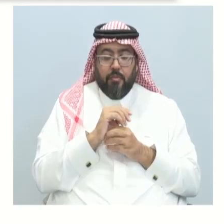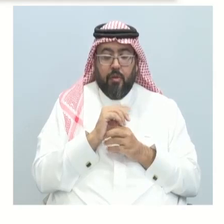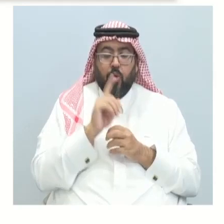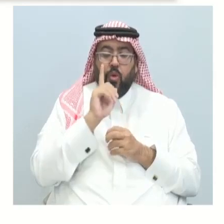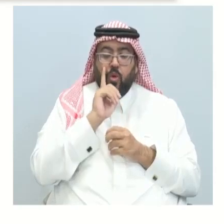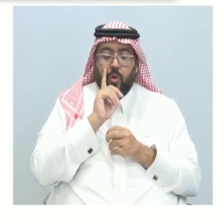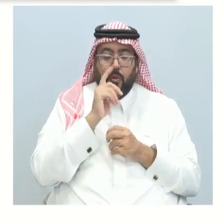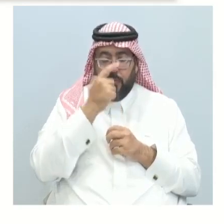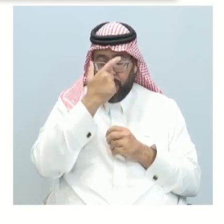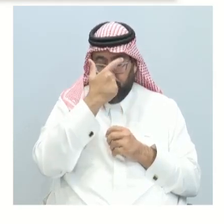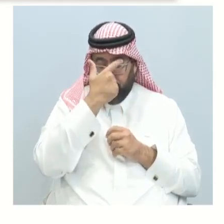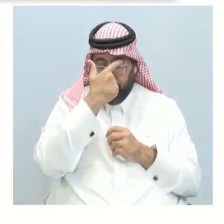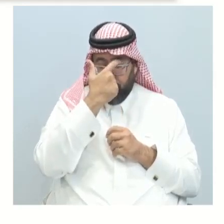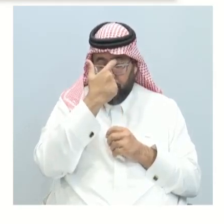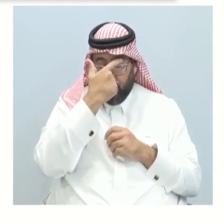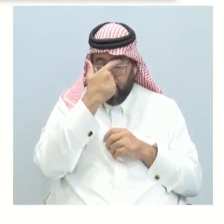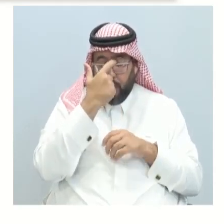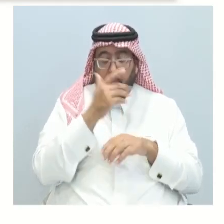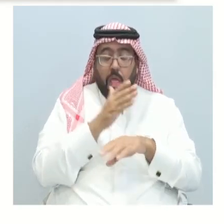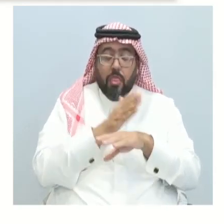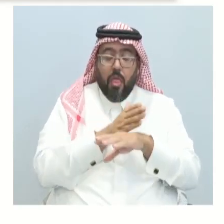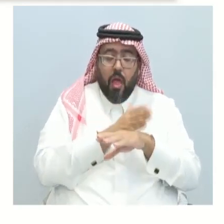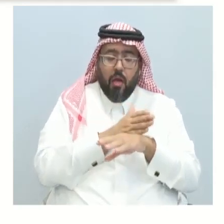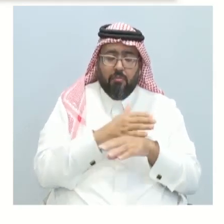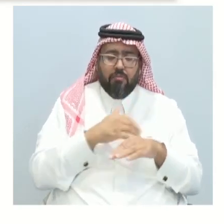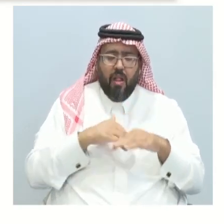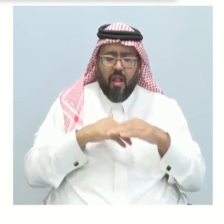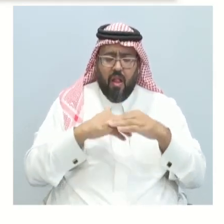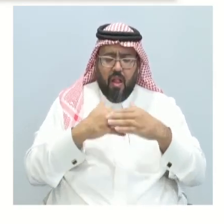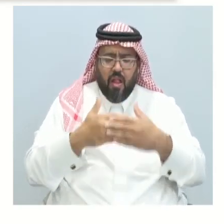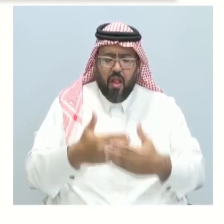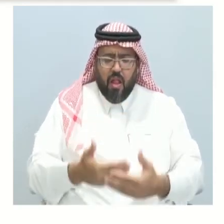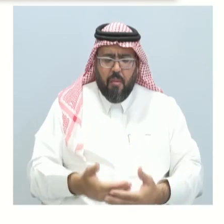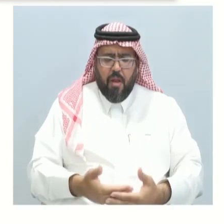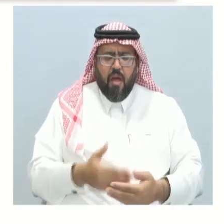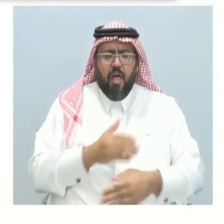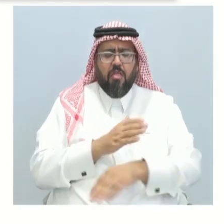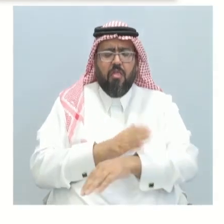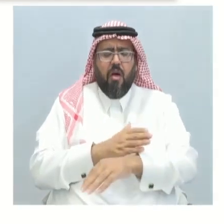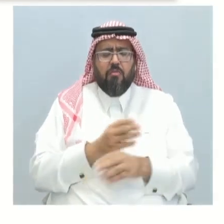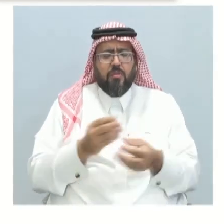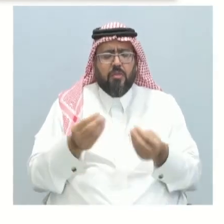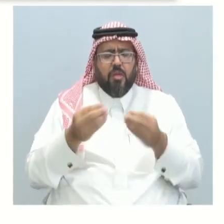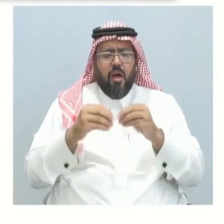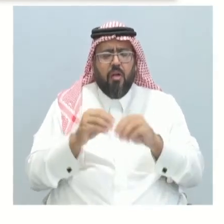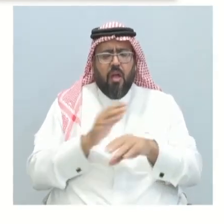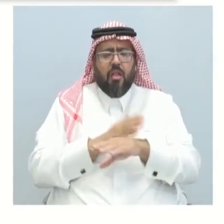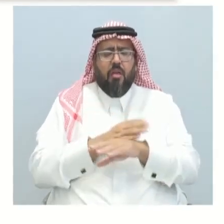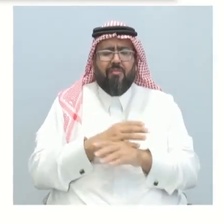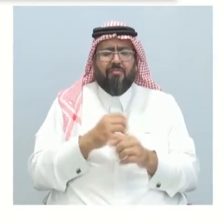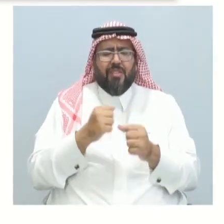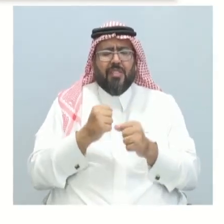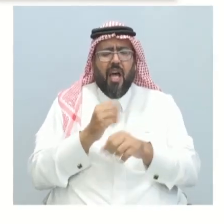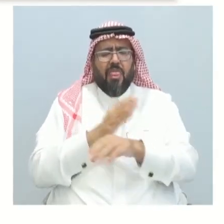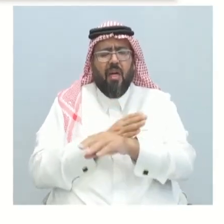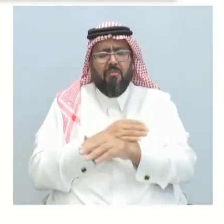الام كان لها من التعب والمعاناه في الحمل والولاده الشيء الكبير لانها